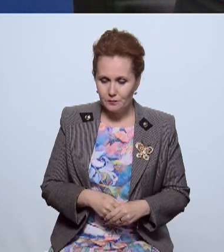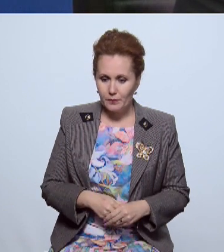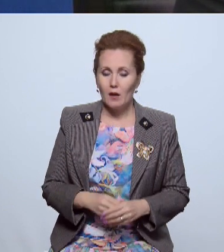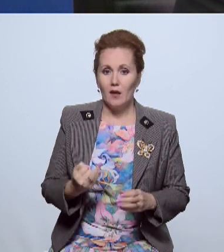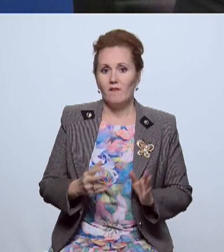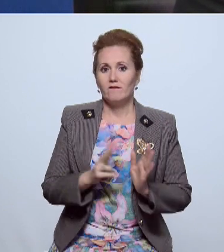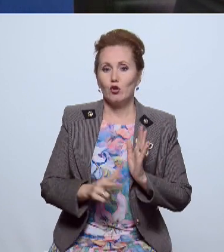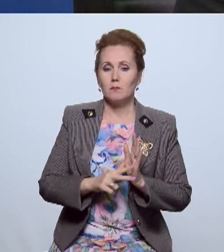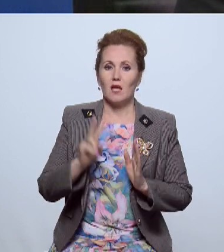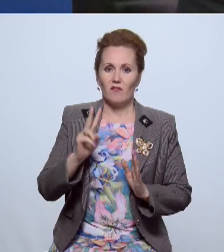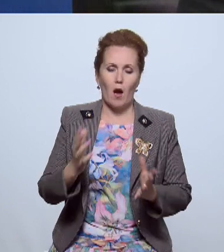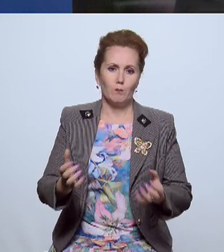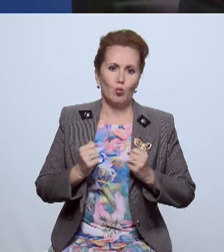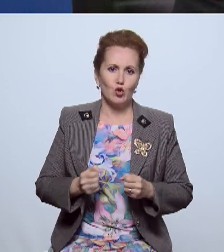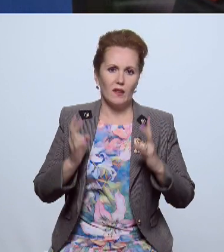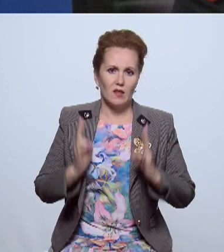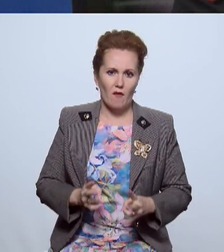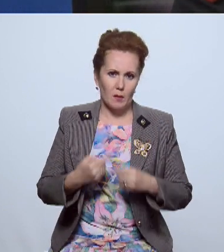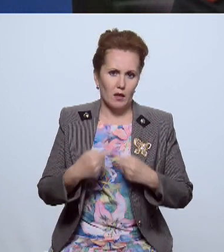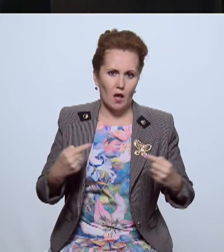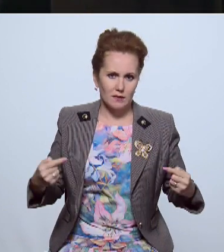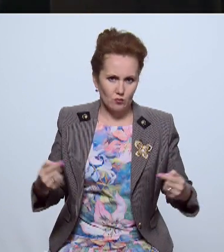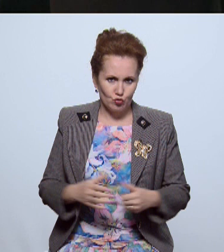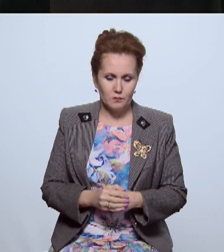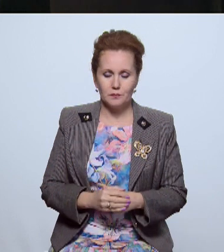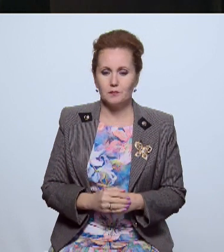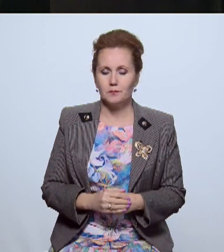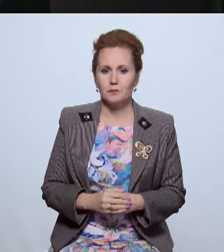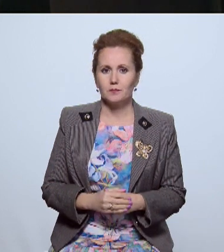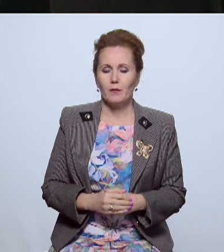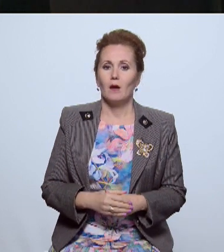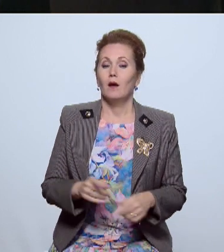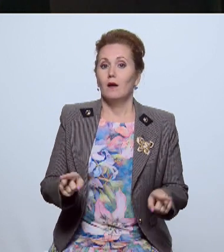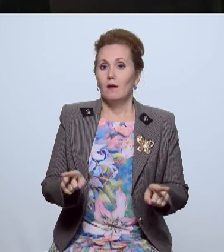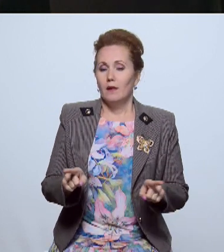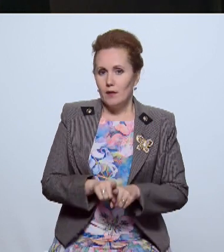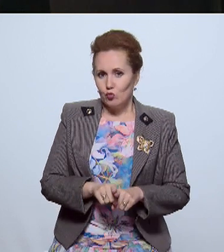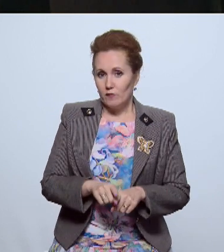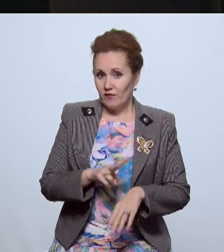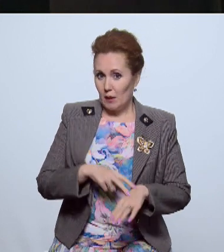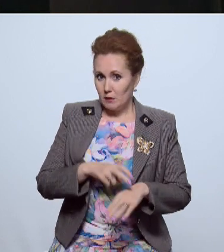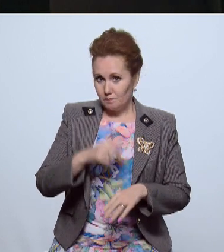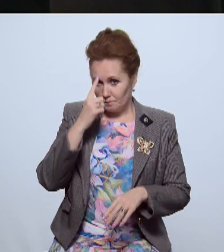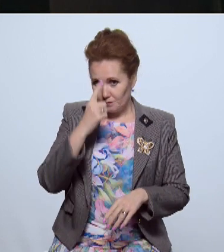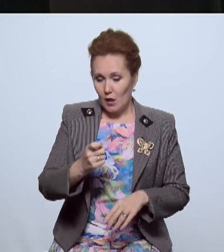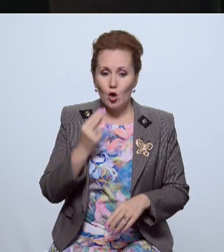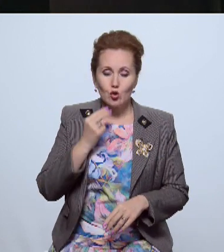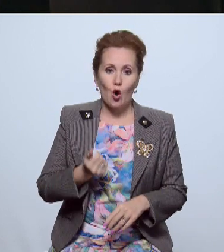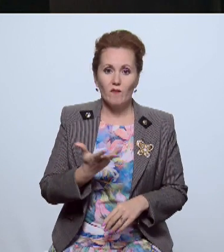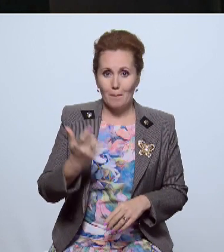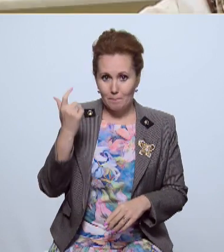И 82 получили травмы различной степени тяжести. В ГИБДД также отмечают, количество